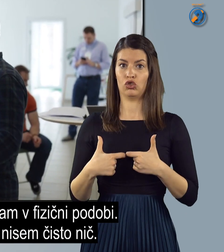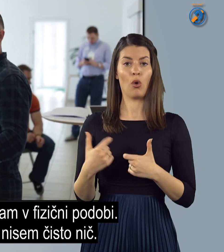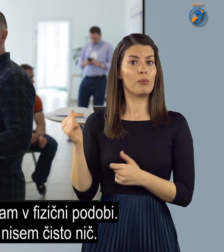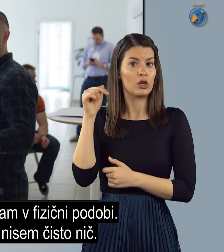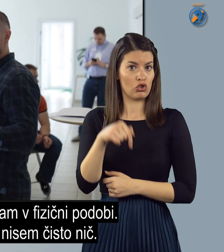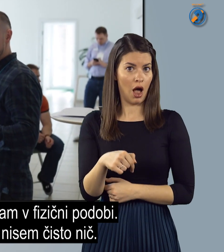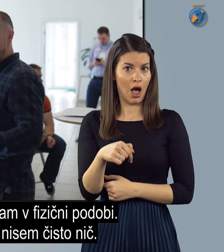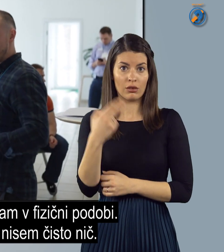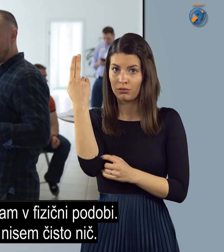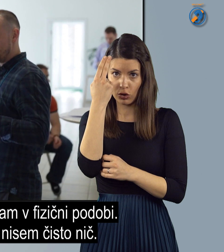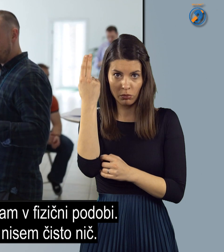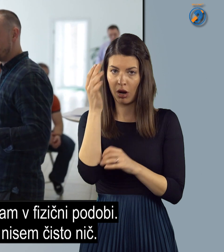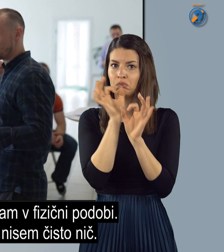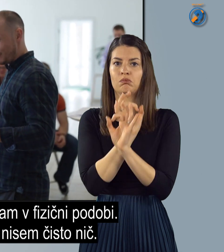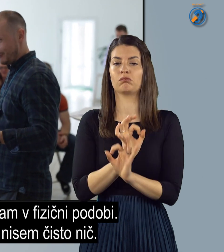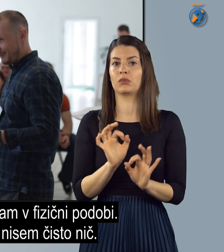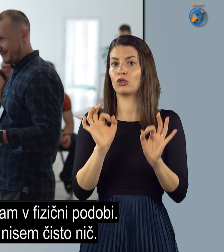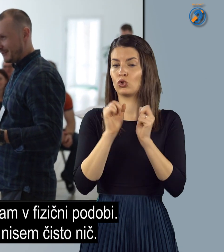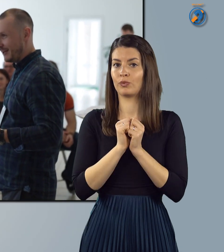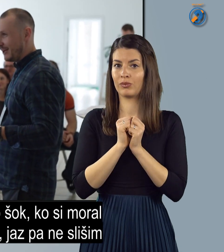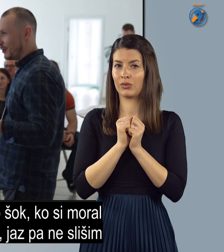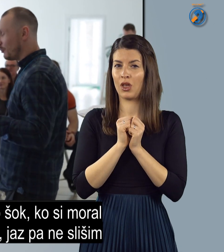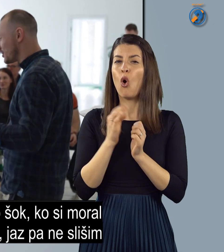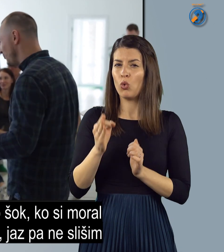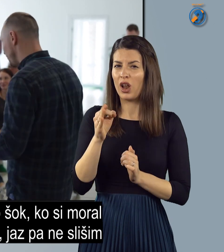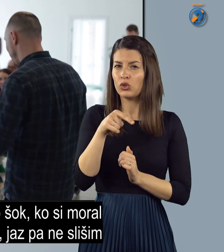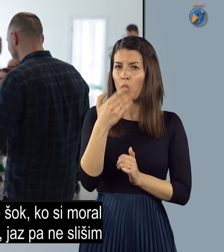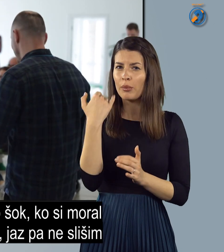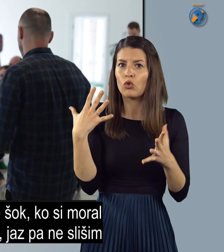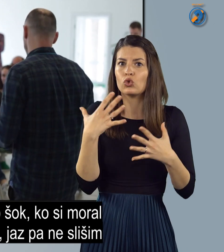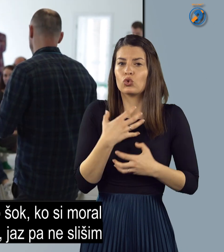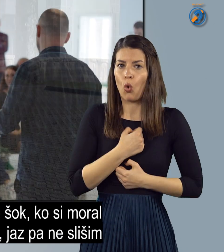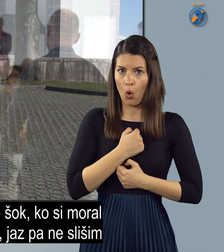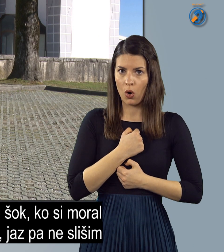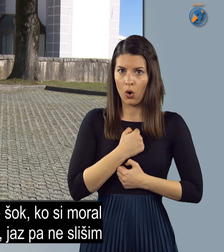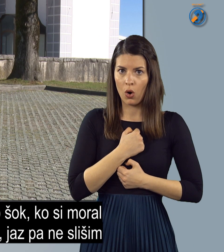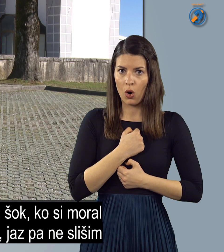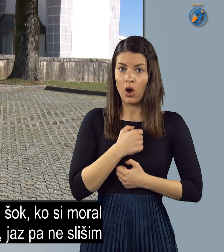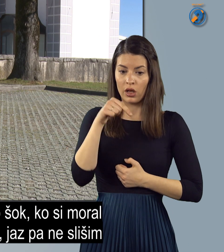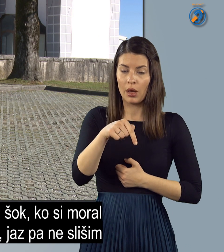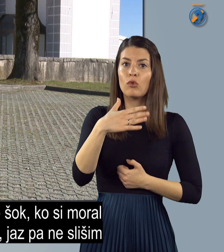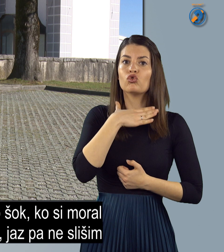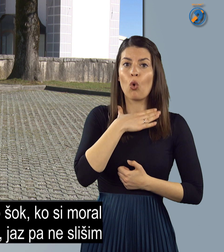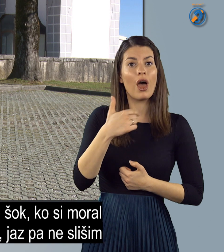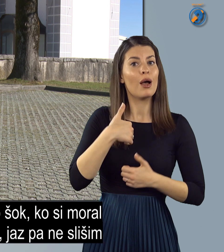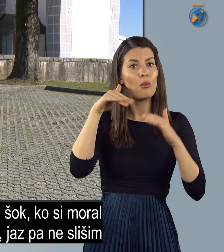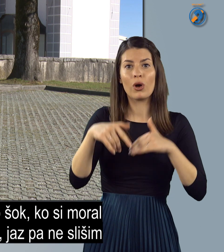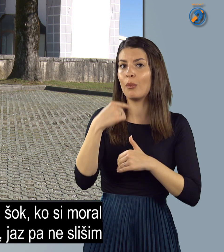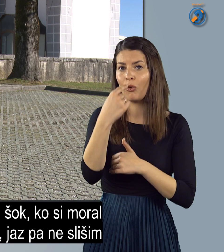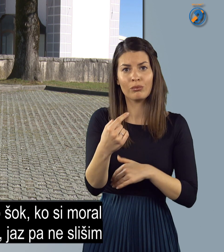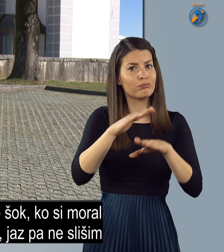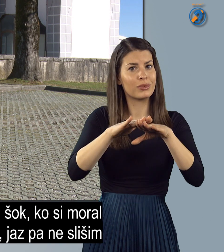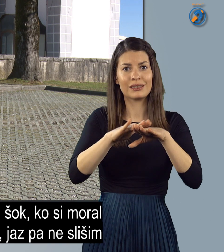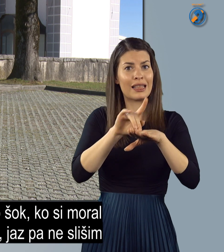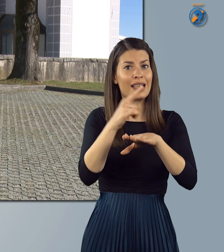v fizični podobi, razumela, nisem čisto nič. In rekla, da včasih je bil tudi to šok, ko si moral v šoli povedati,